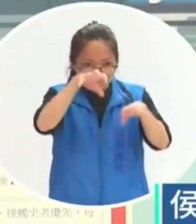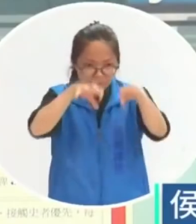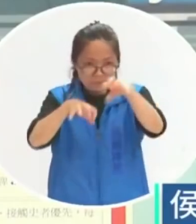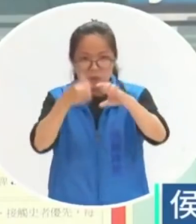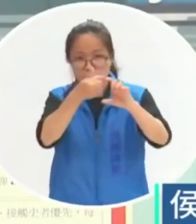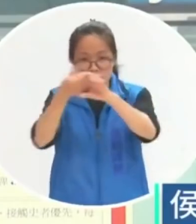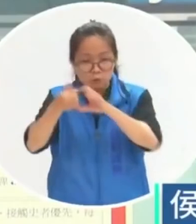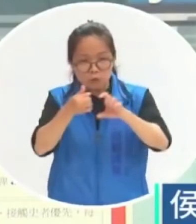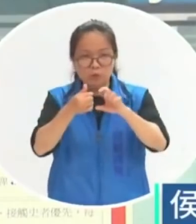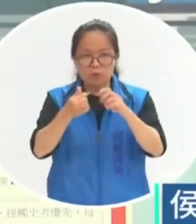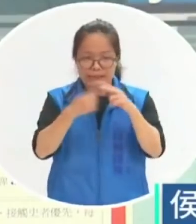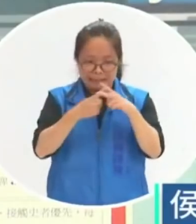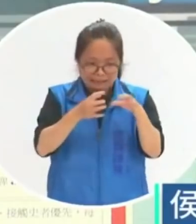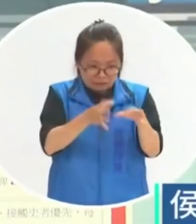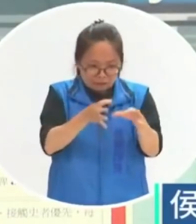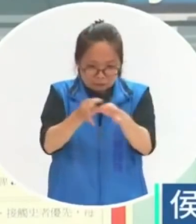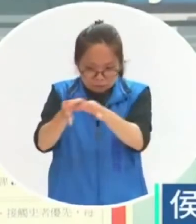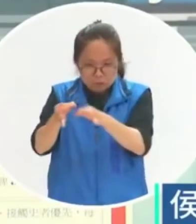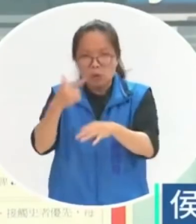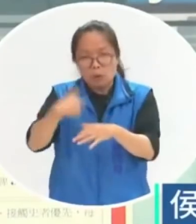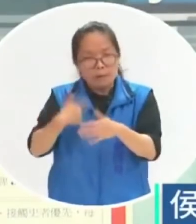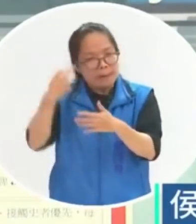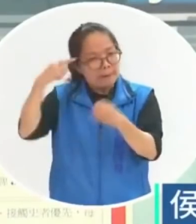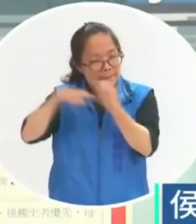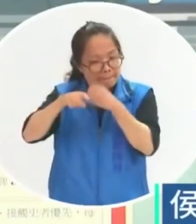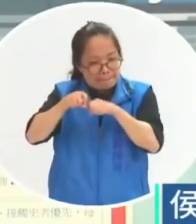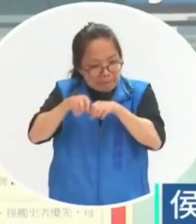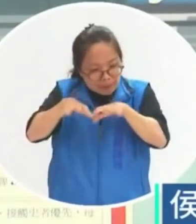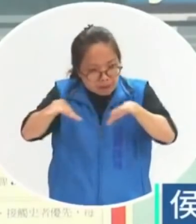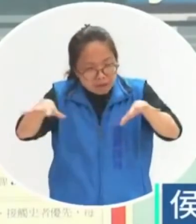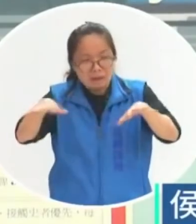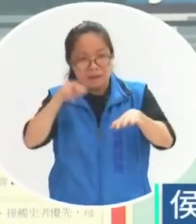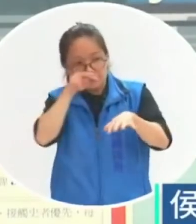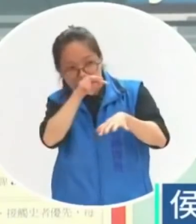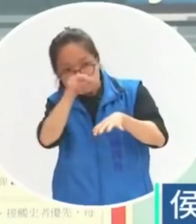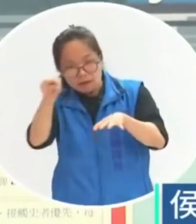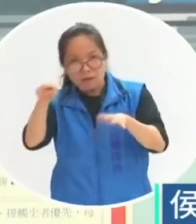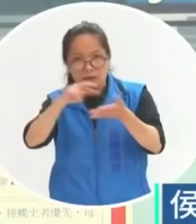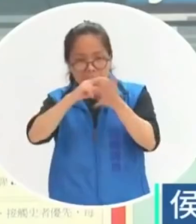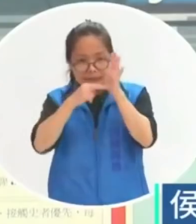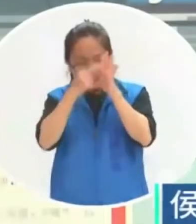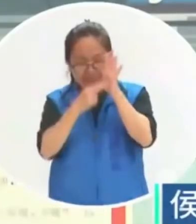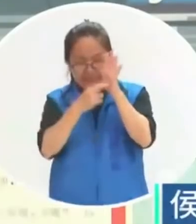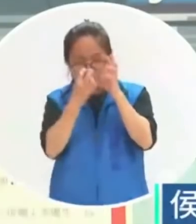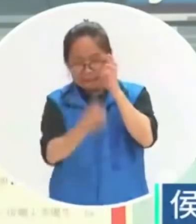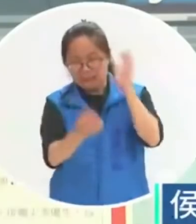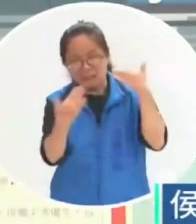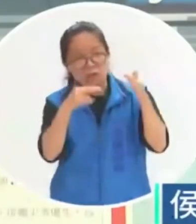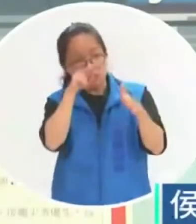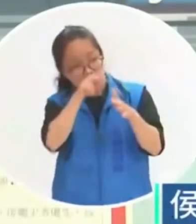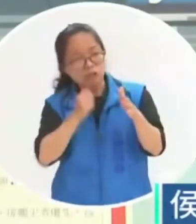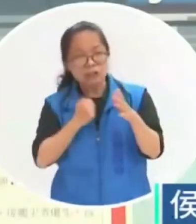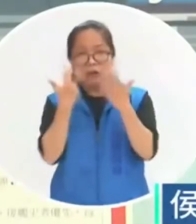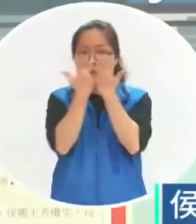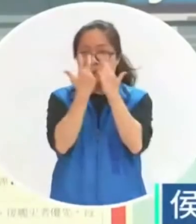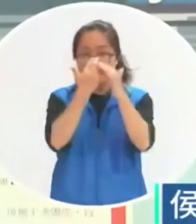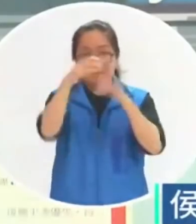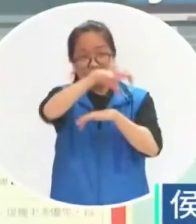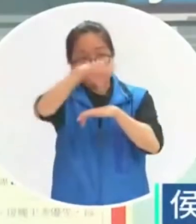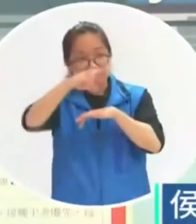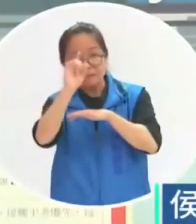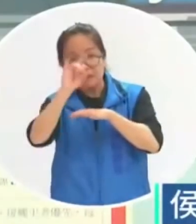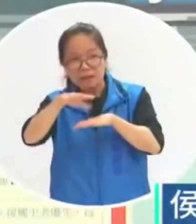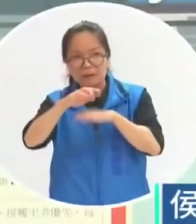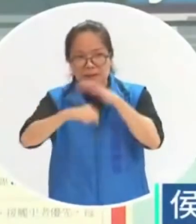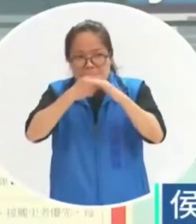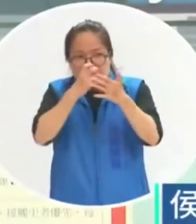到一个小区块，我慢慢的延伸出来，让大家很清楚的知道新北市哪一个地方我们必须